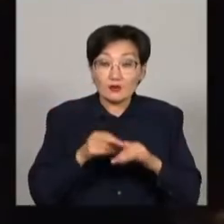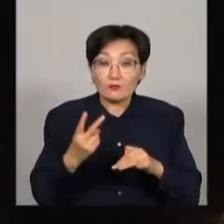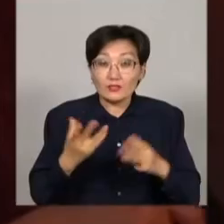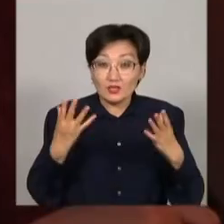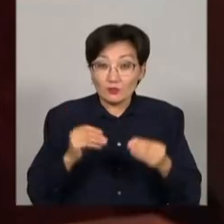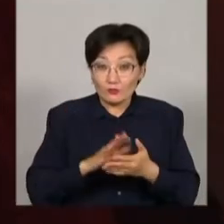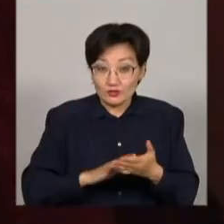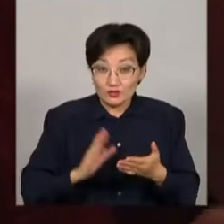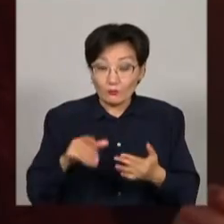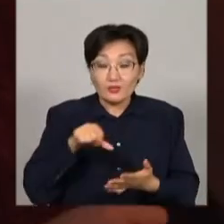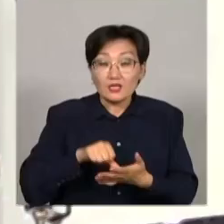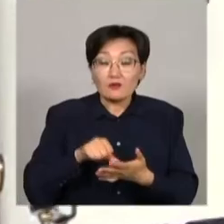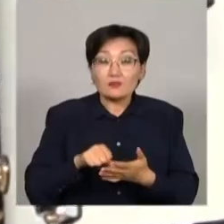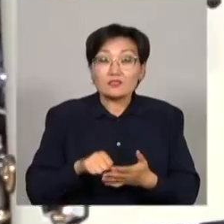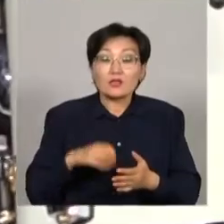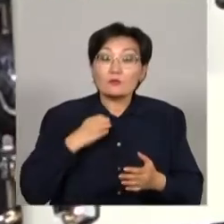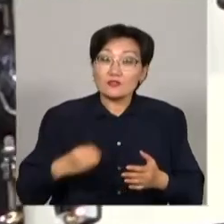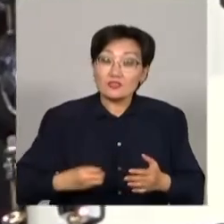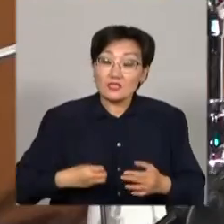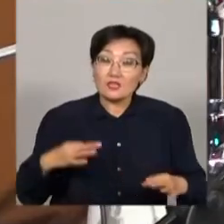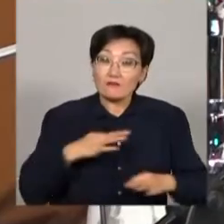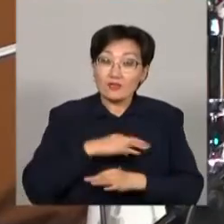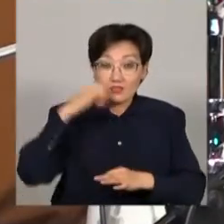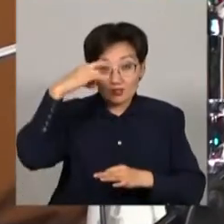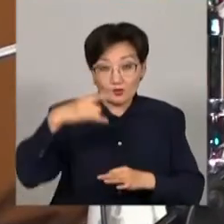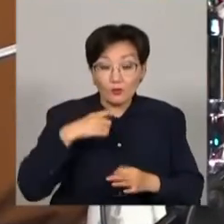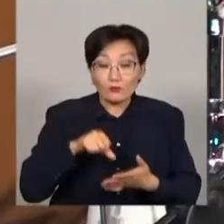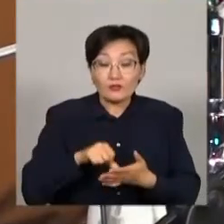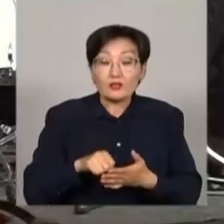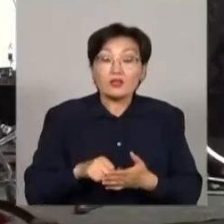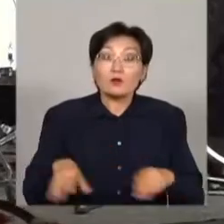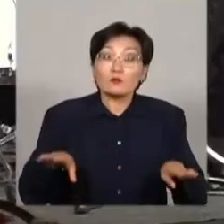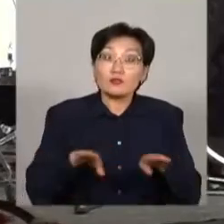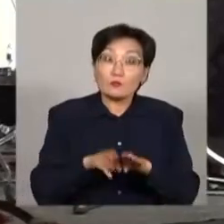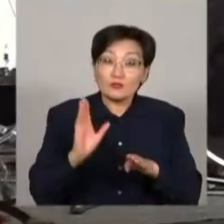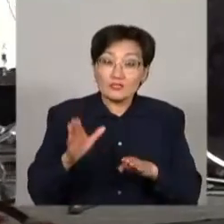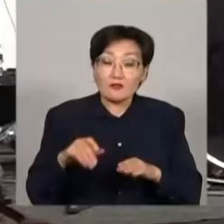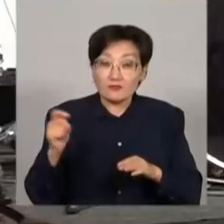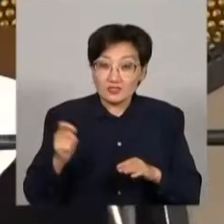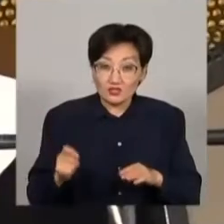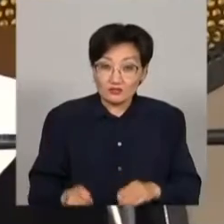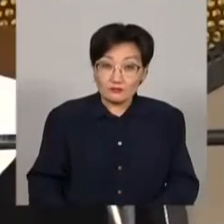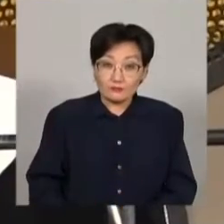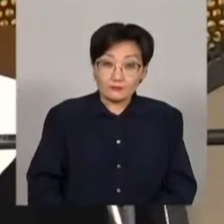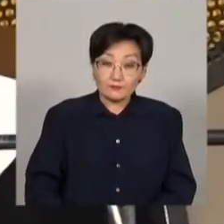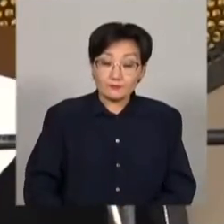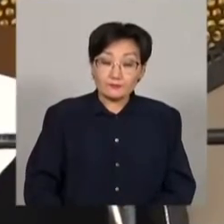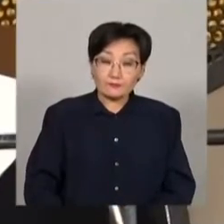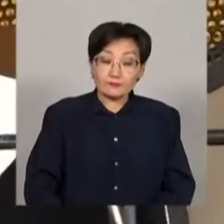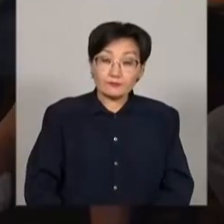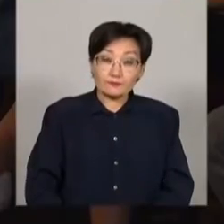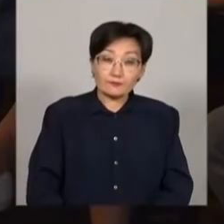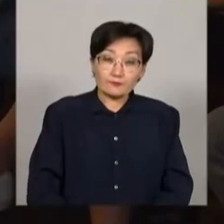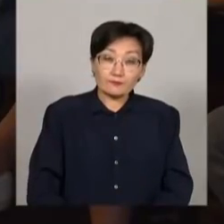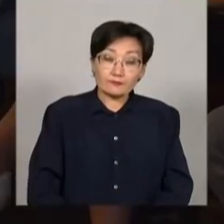За это время здесь выступят джазмены из Франции, Венгрии и Казахстана. Официальная церемония закрытия будет в воскресенье. Рамина Мирзалимова, Рустам